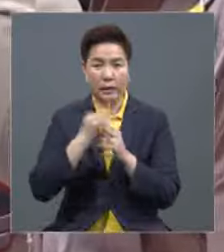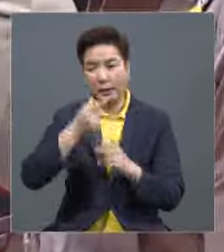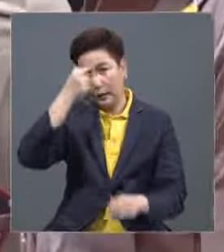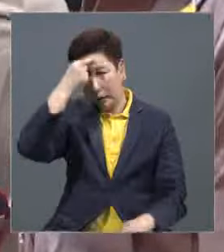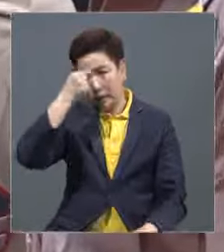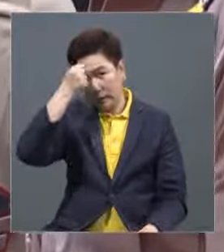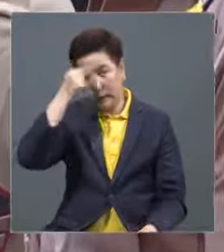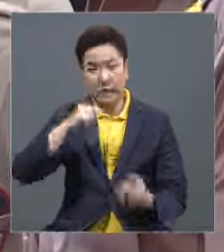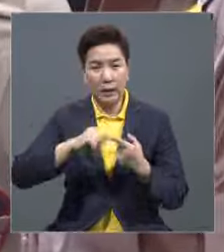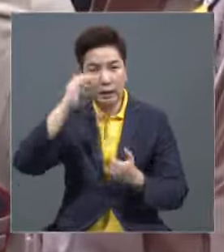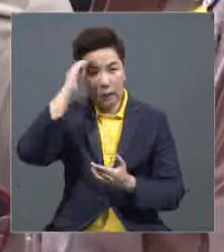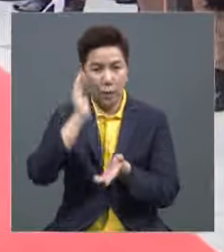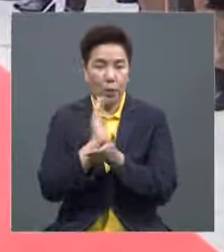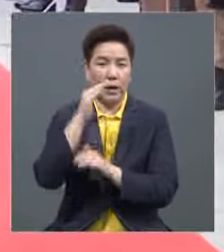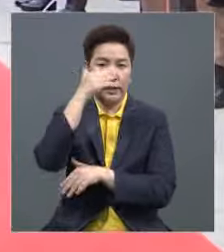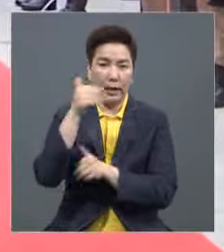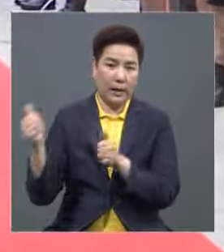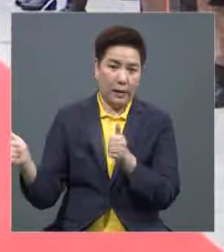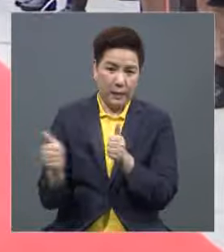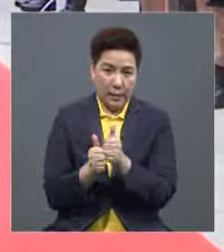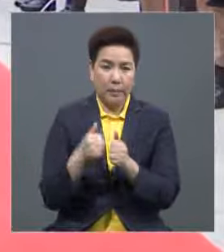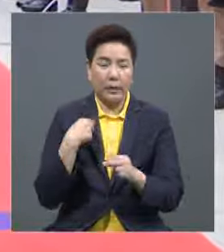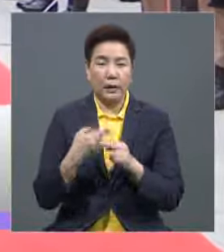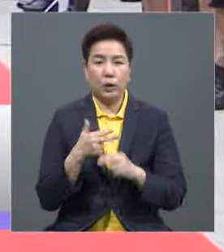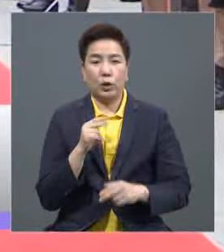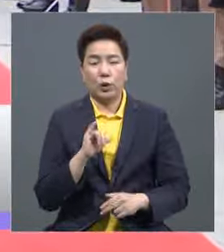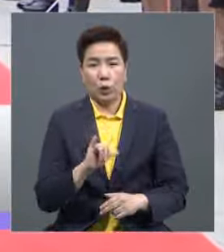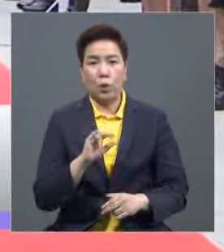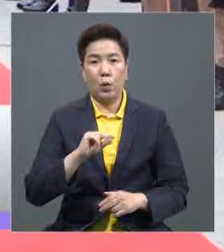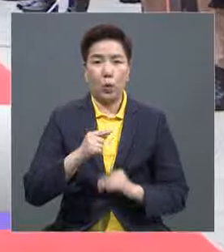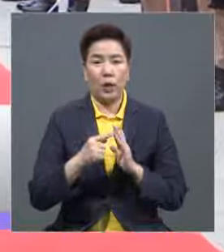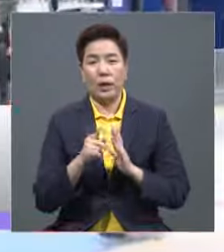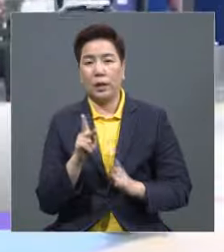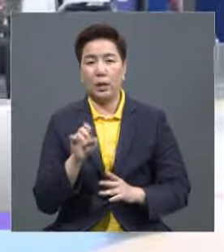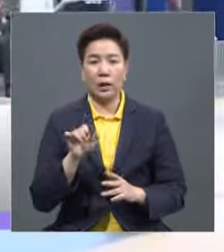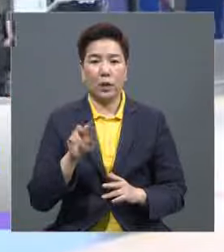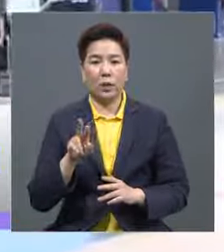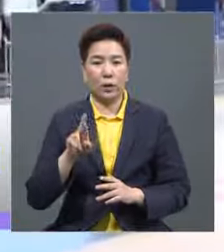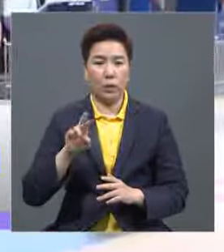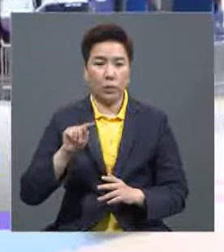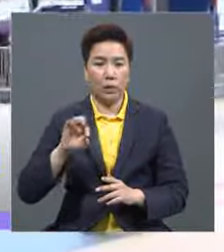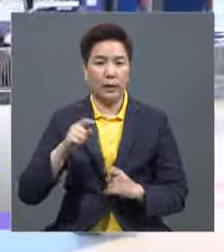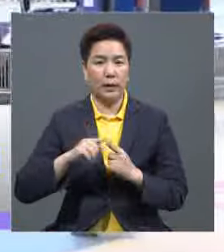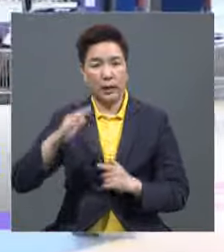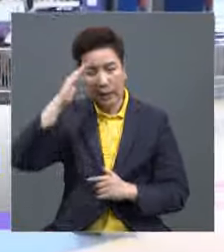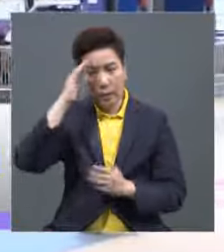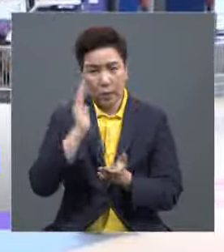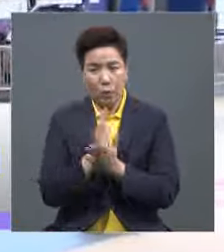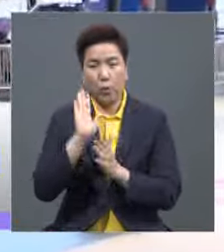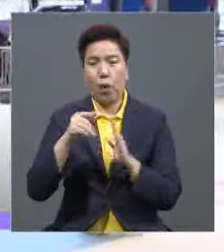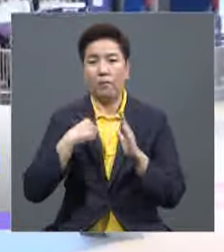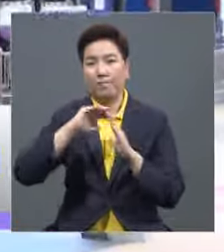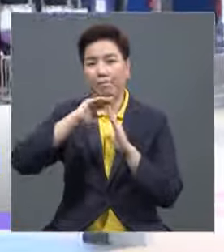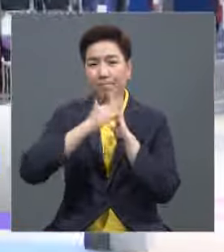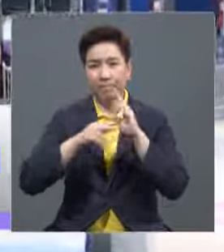สุขวิมลผู้บัญชาการตำรวจแห่งชาติและพล.ตำรวจโทยงเกียรติมนปราณีตผู้บัญชาการตำรวจตระเวนชายแดนให้การ